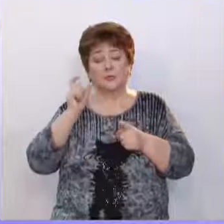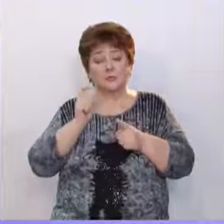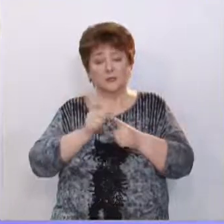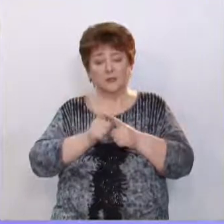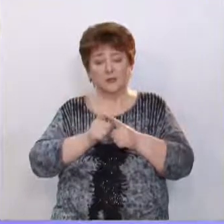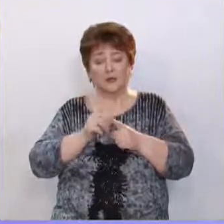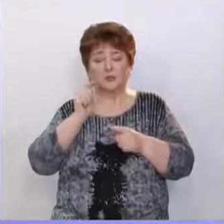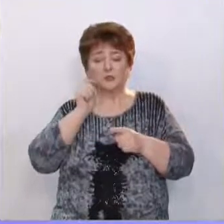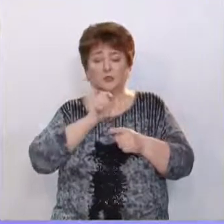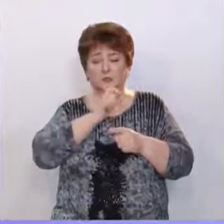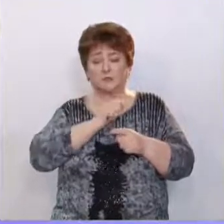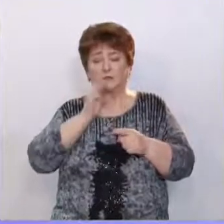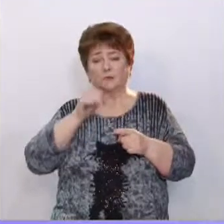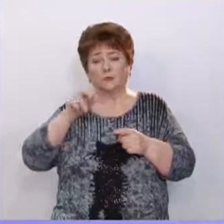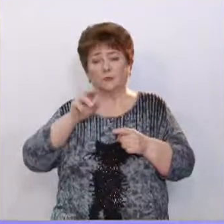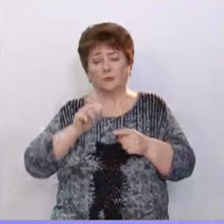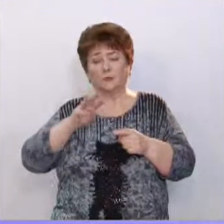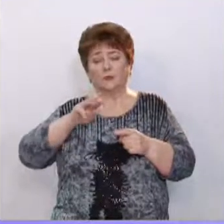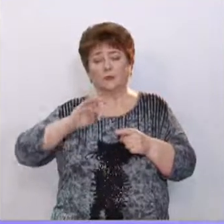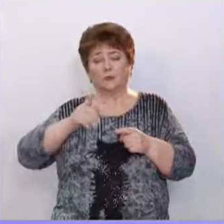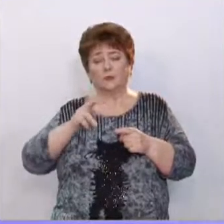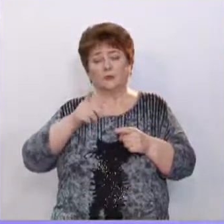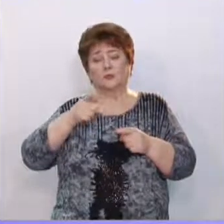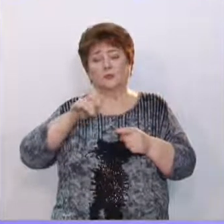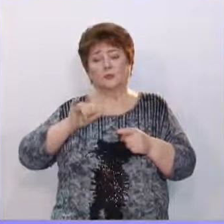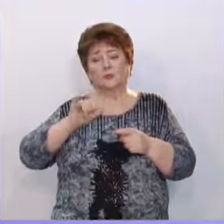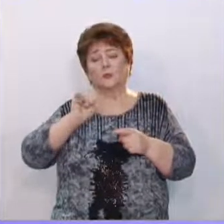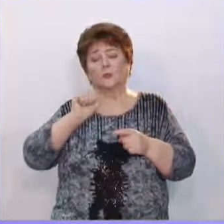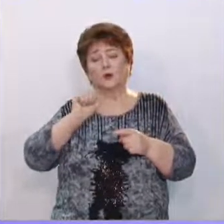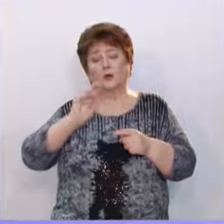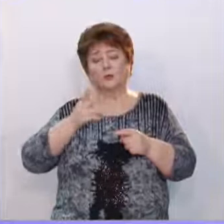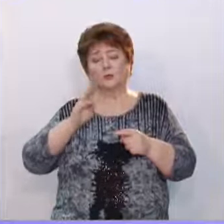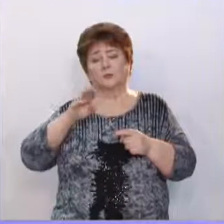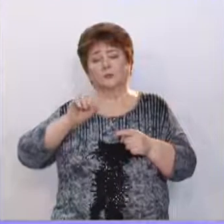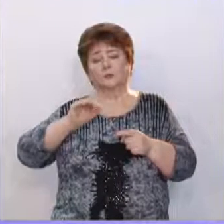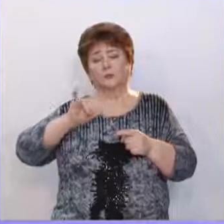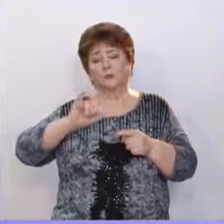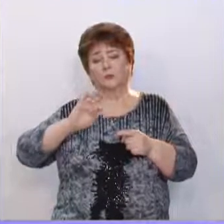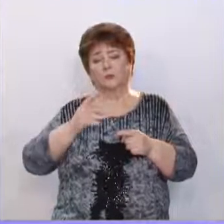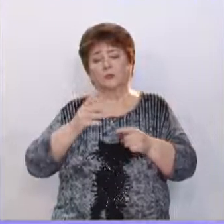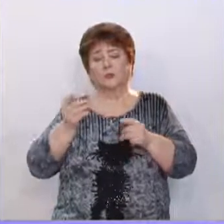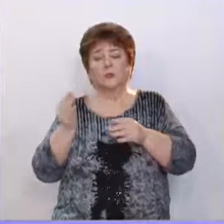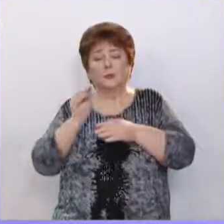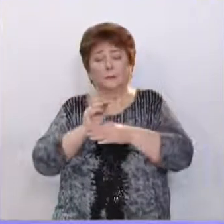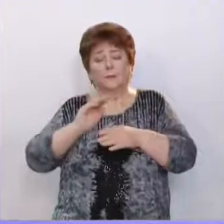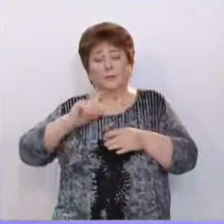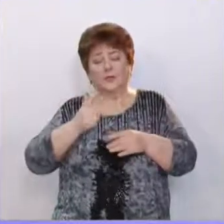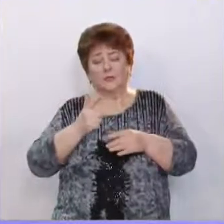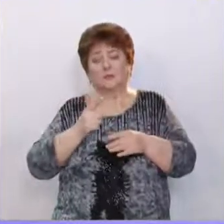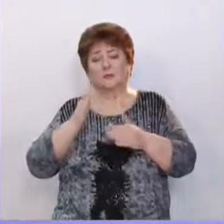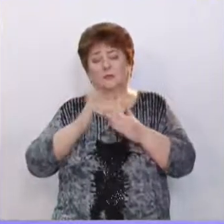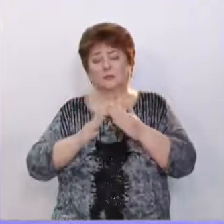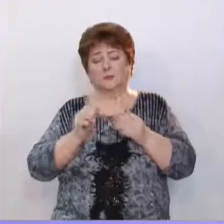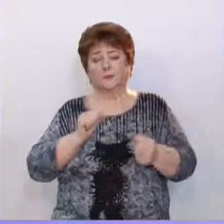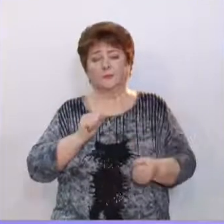слова женского рода «мышь», «гуашь», «тушь» с мягким знаком на конце.